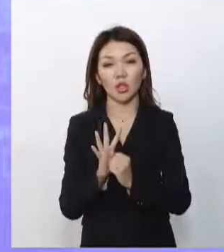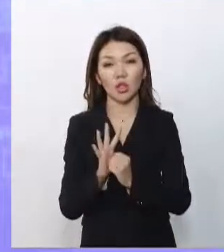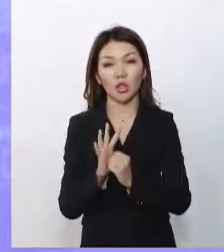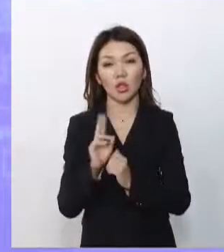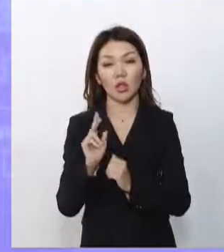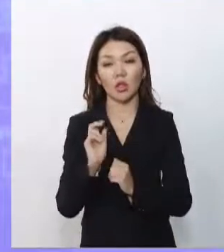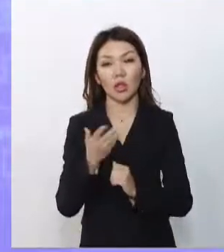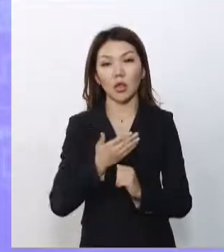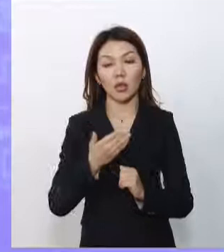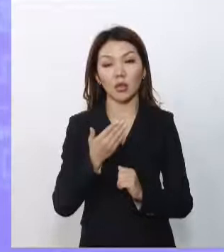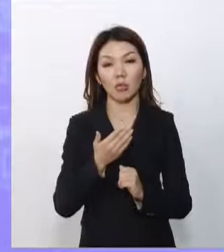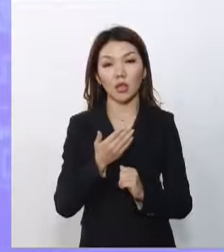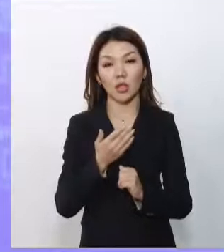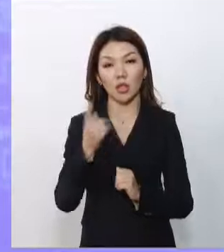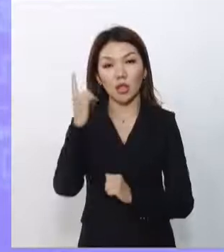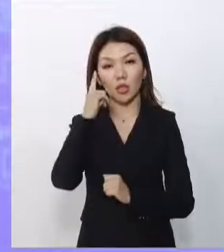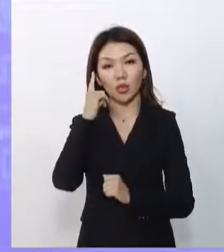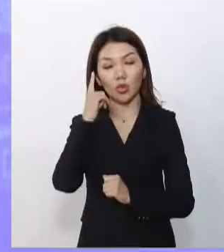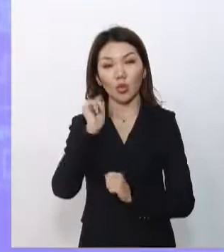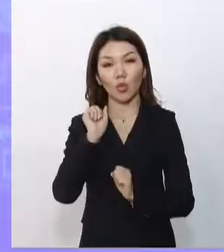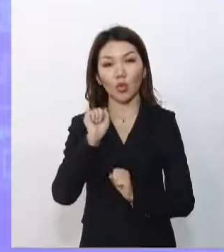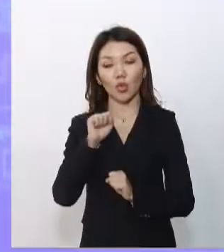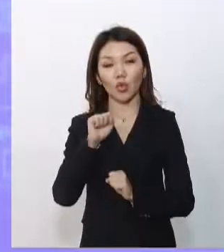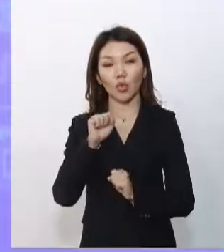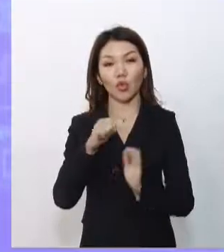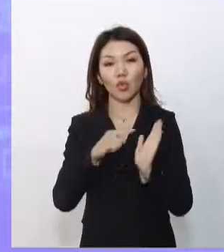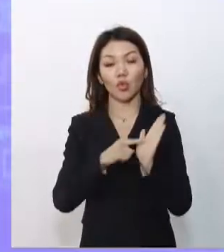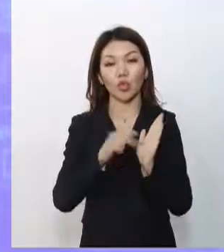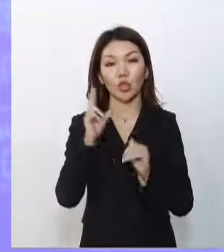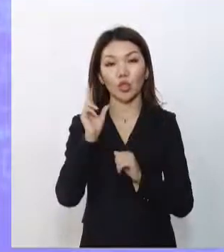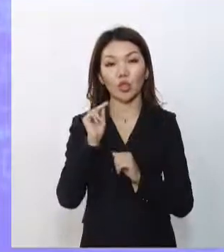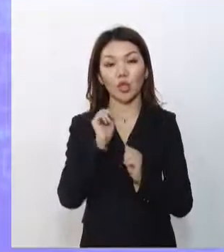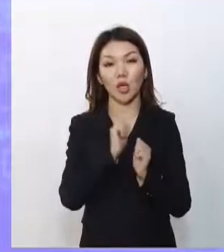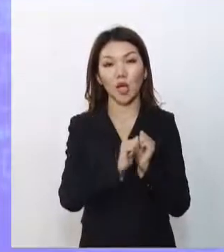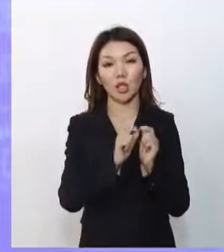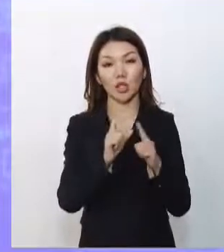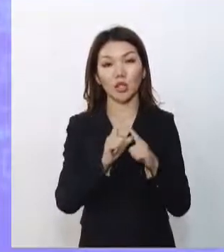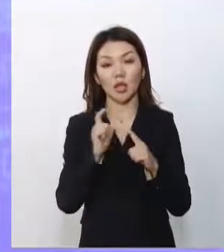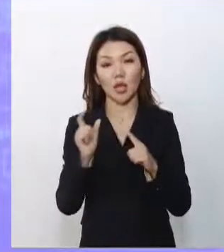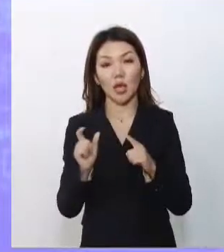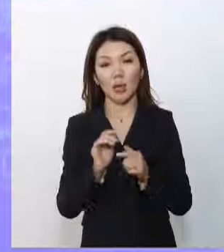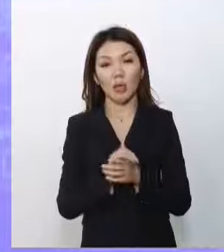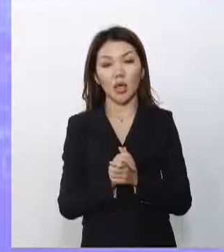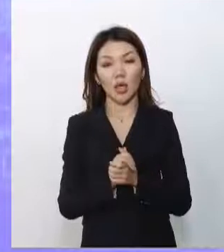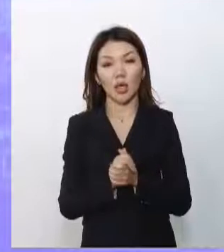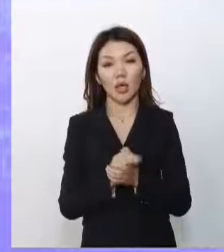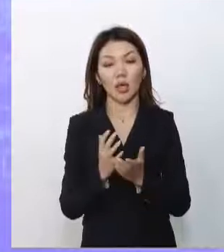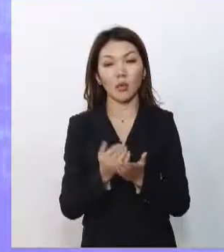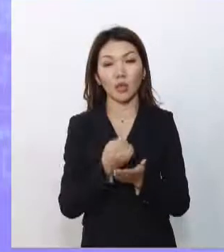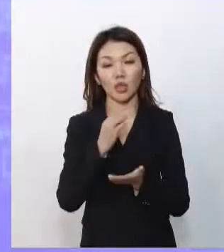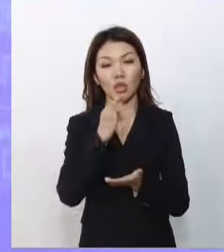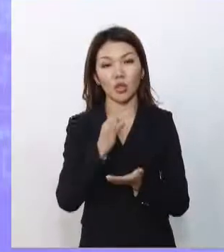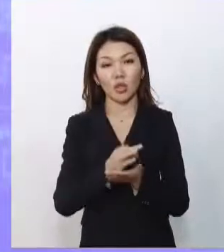14. Как мы рассуждаем? Можно умножить на число каждое слагаемое и полученные